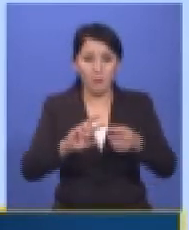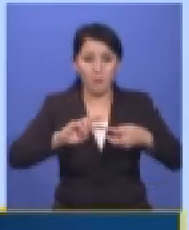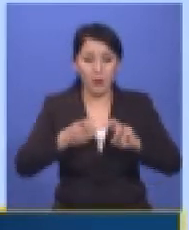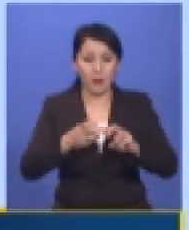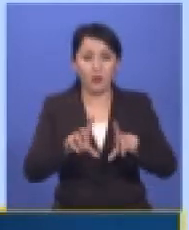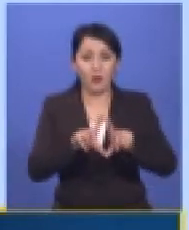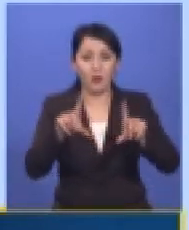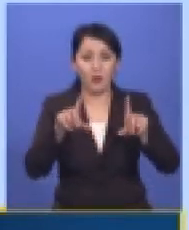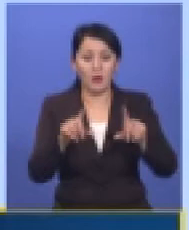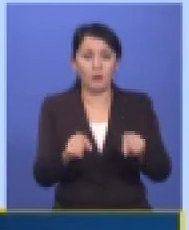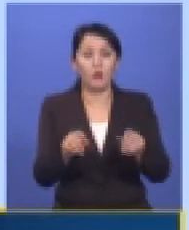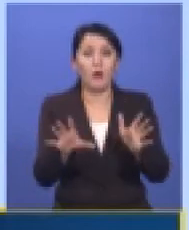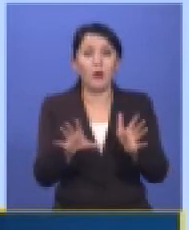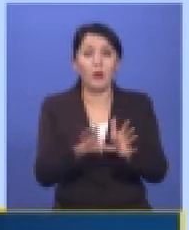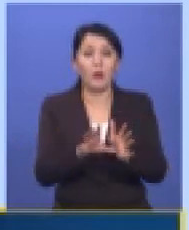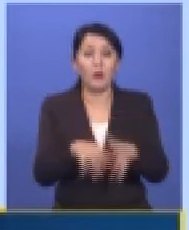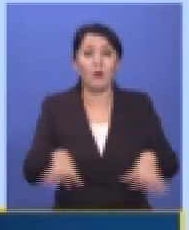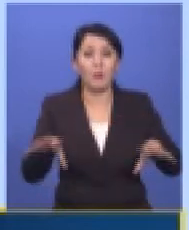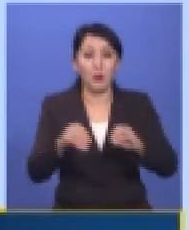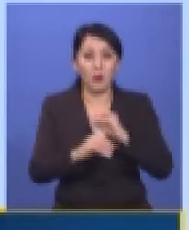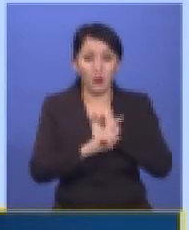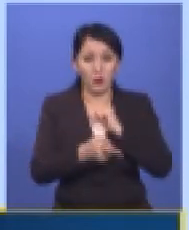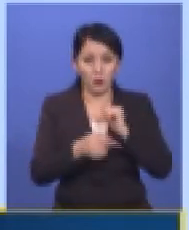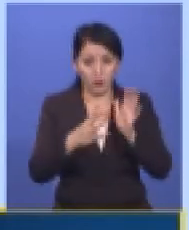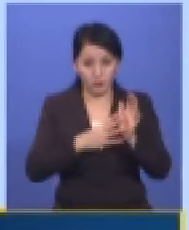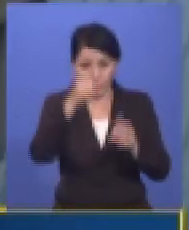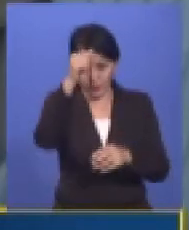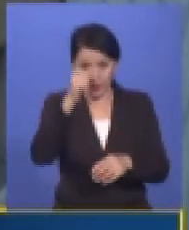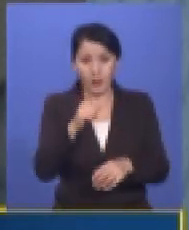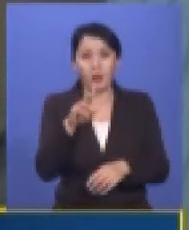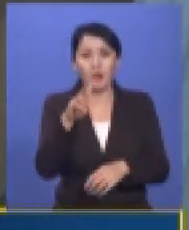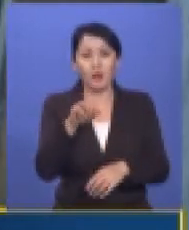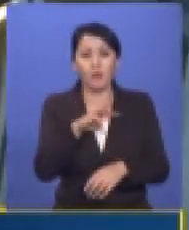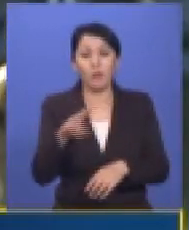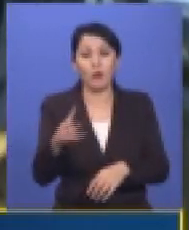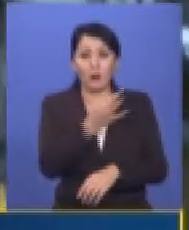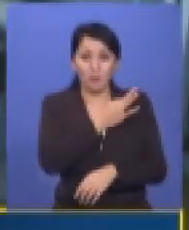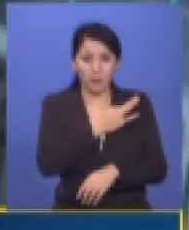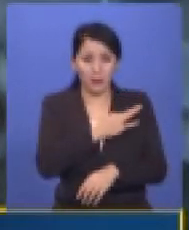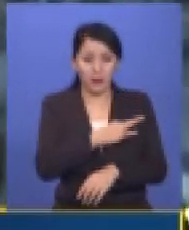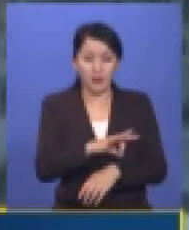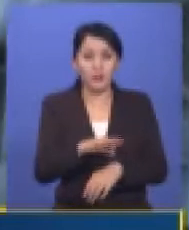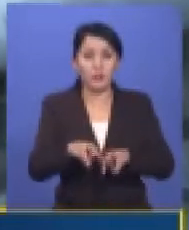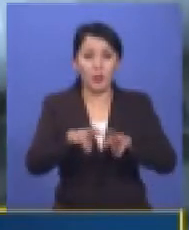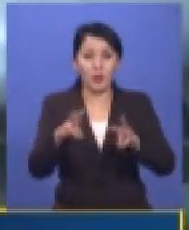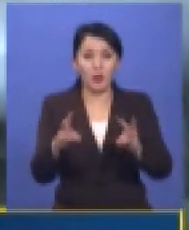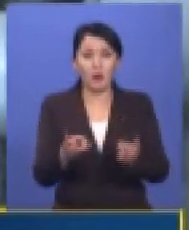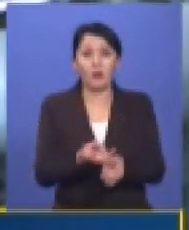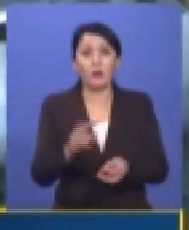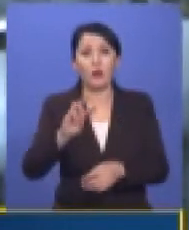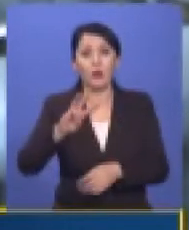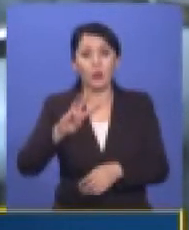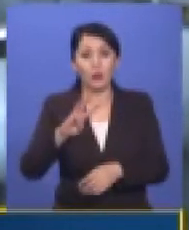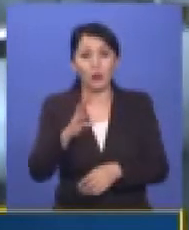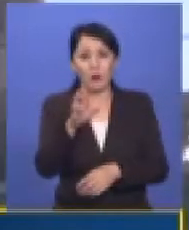үшін Севказ Энерго акционерлік қоғамы соңғы 9 ай ішінде 200 миллион теңге жұмсаған. Бұл сомаға кей қазандық агрегаттарына 3-ші